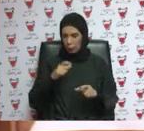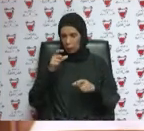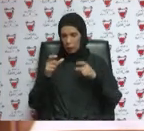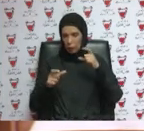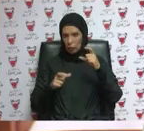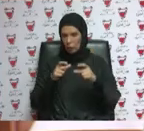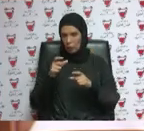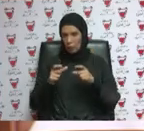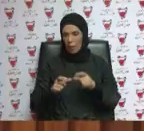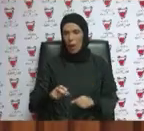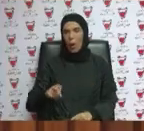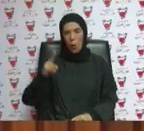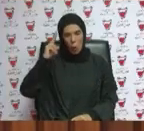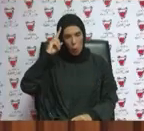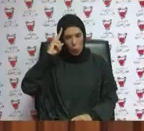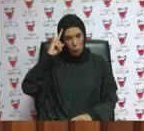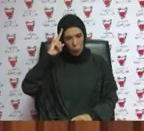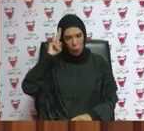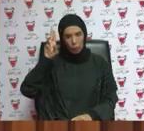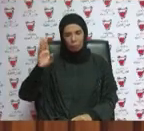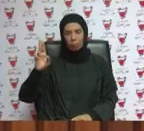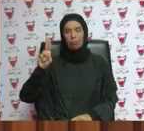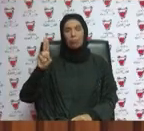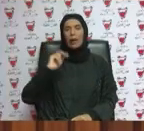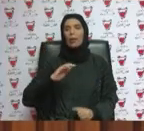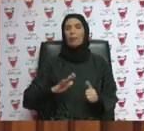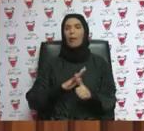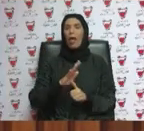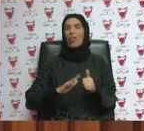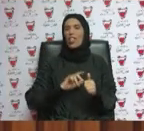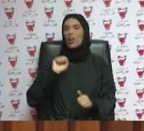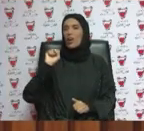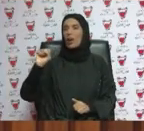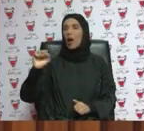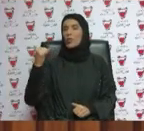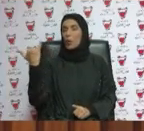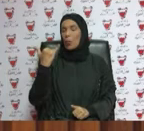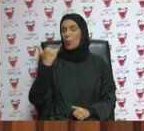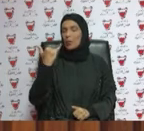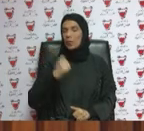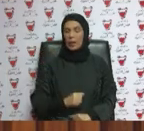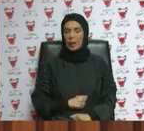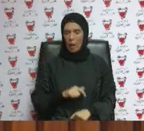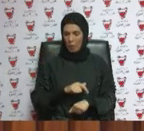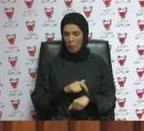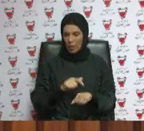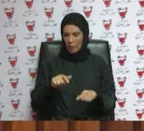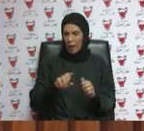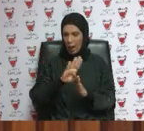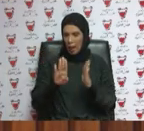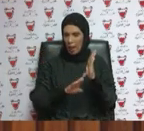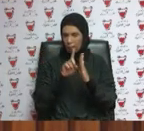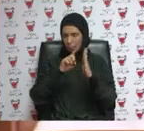راح يقدر فعلا الأثر النوعي لتلك التشريعات التي تمت في هذه الفترة،